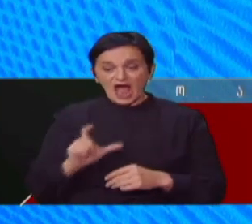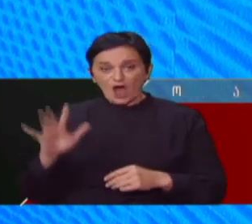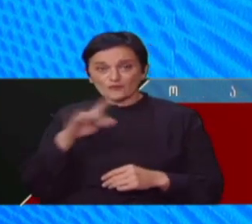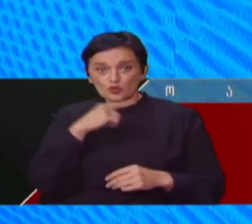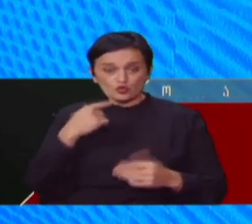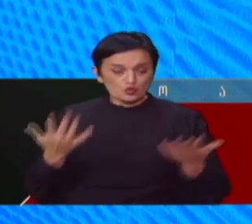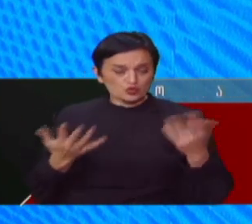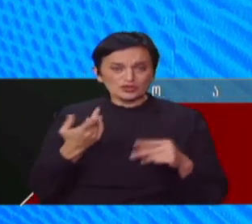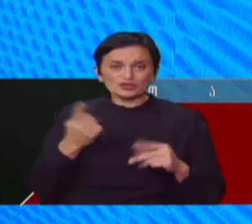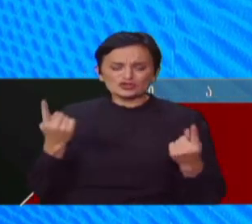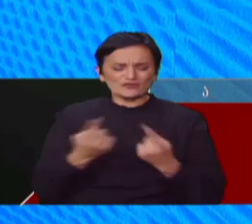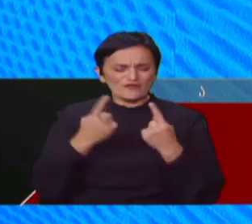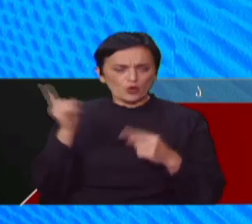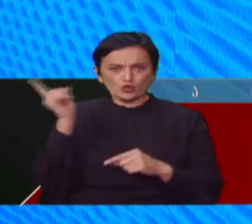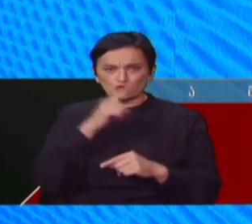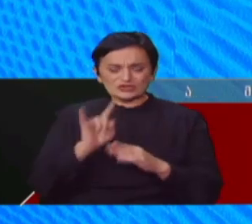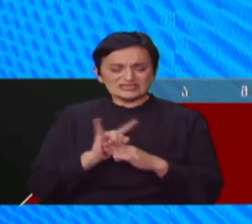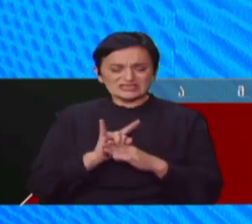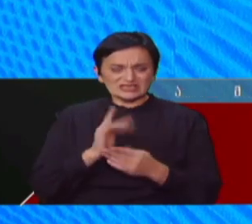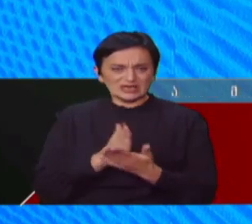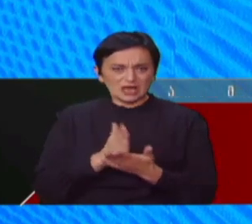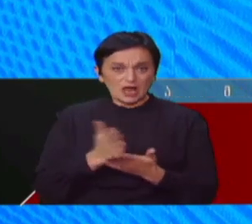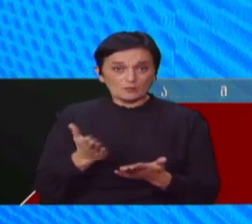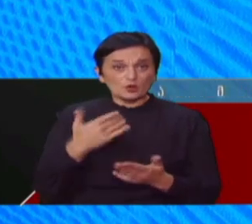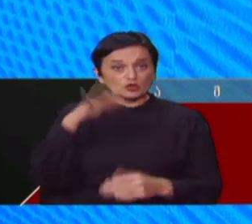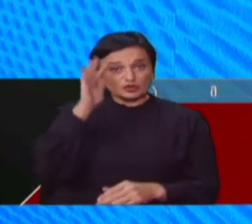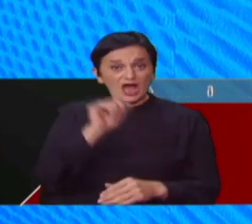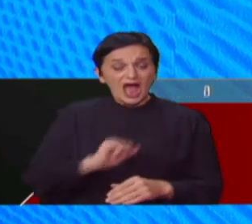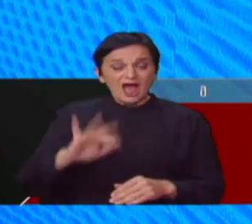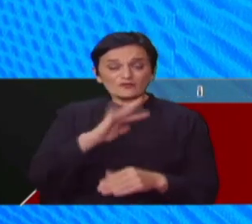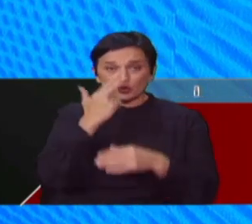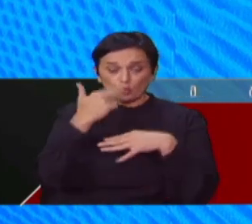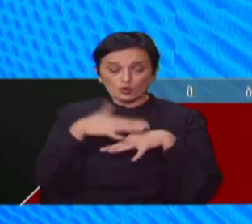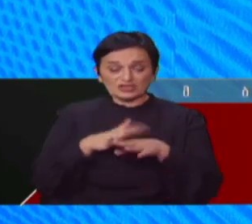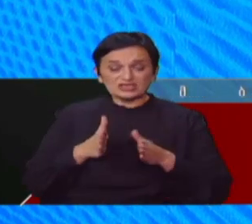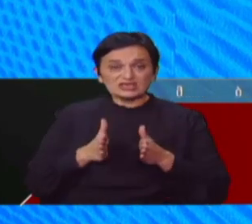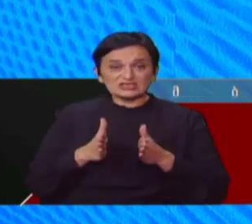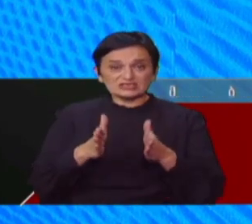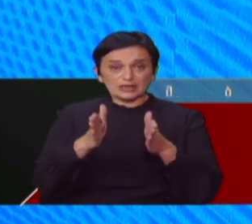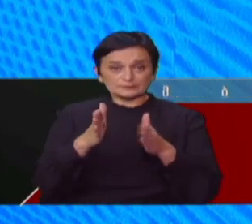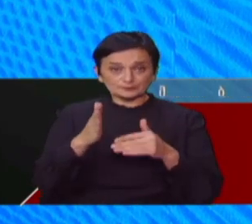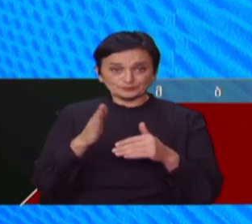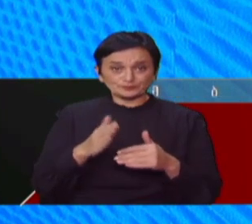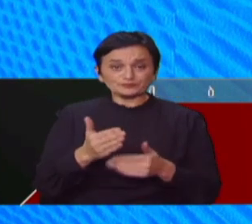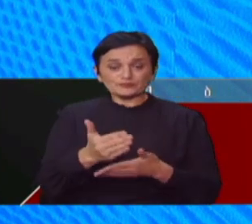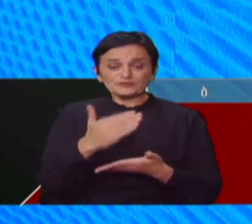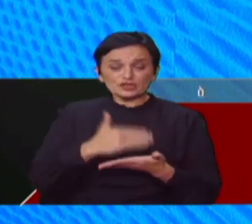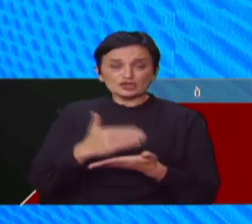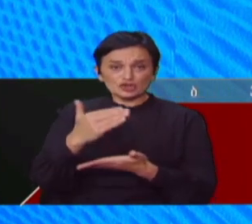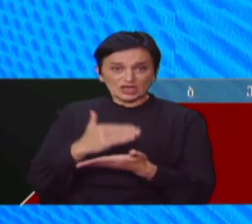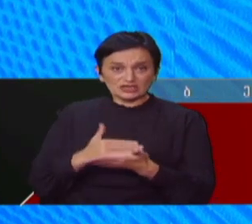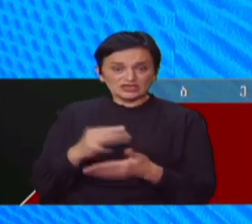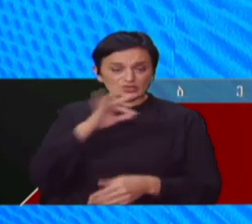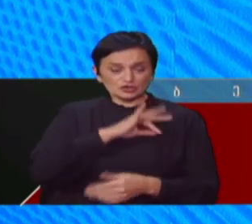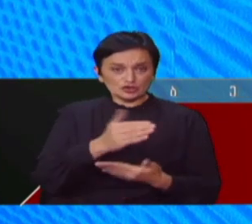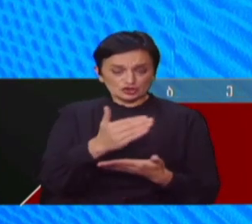არის ჩვეულებრივი სიყალბე. ასევე მე მინდა შეგახსენოთ, რომ ევროინტეგრაციის გზაზე ყველაზე ხელშესახების შედეგები, ყველა ხელშესახების